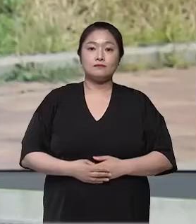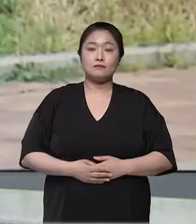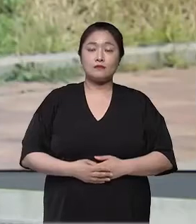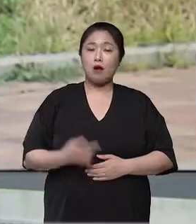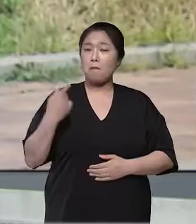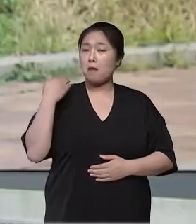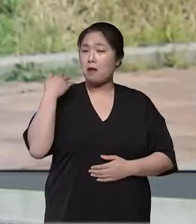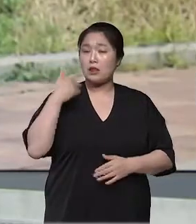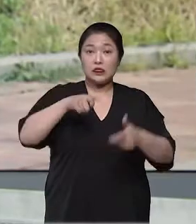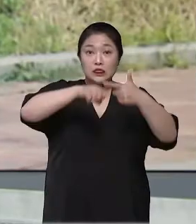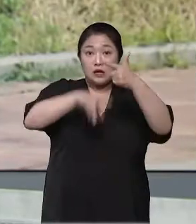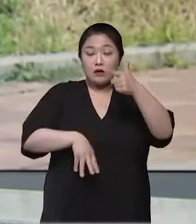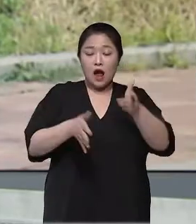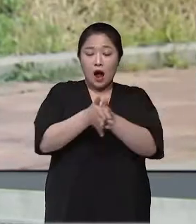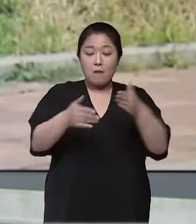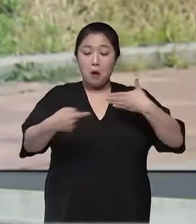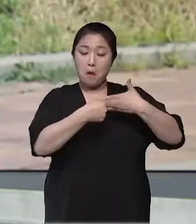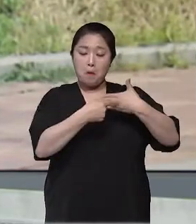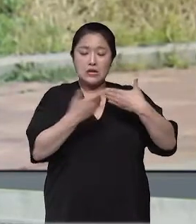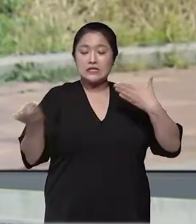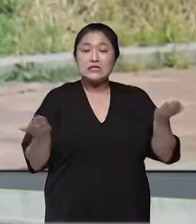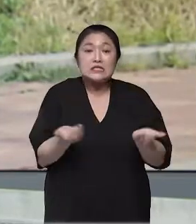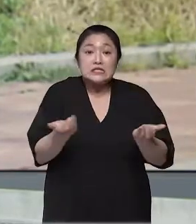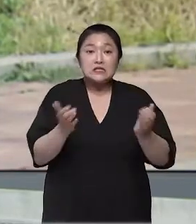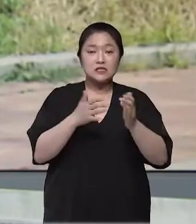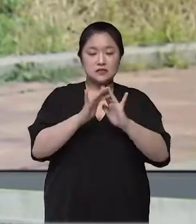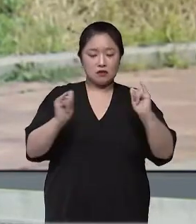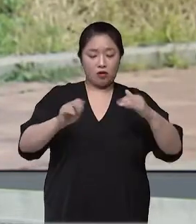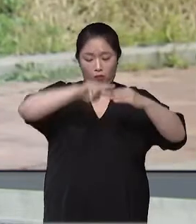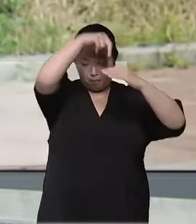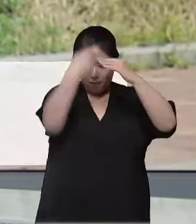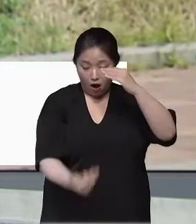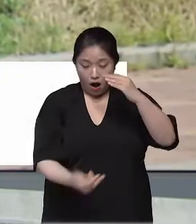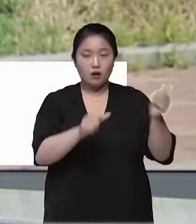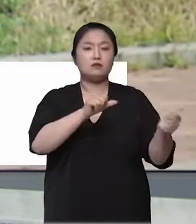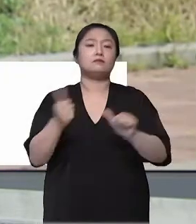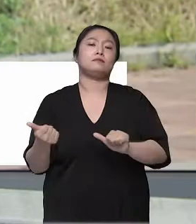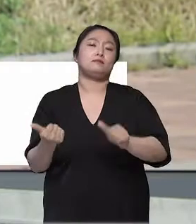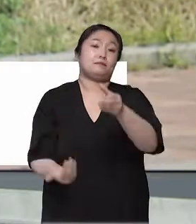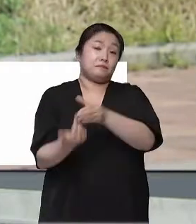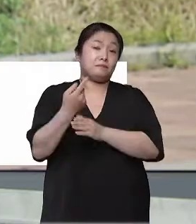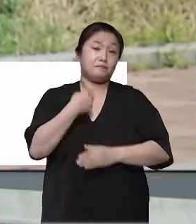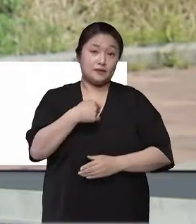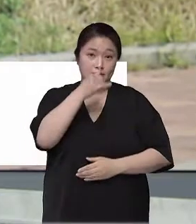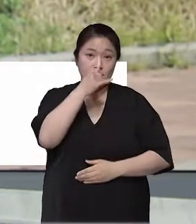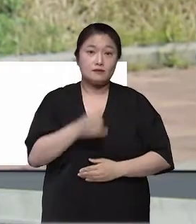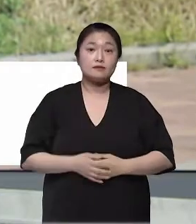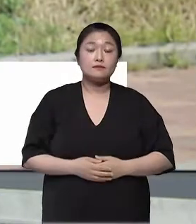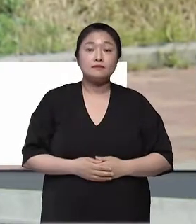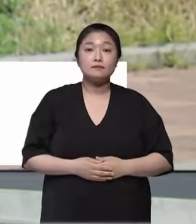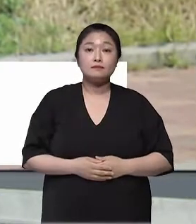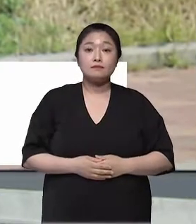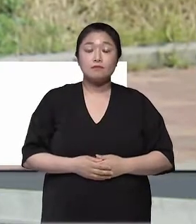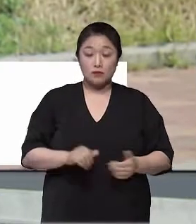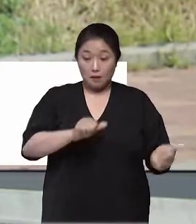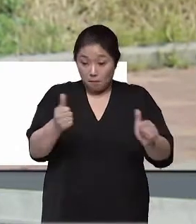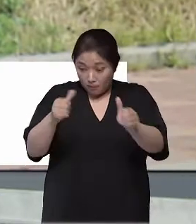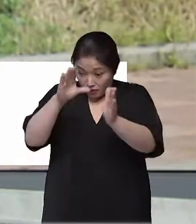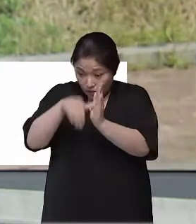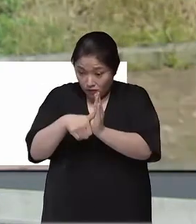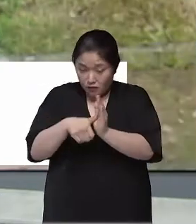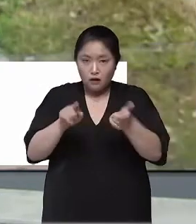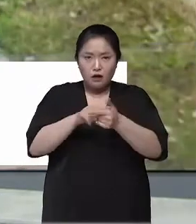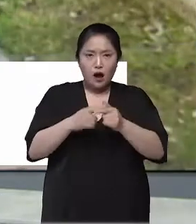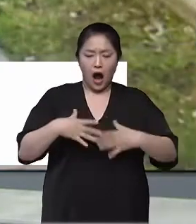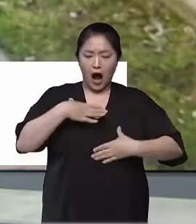얼마전 나주에 한 아파트 외벽 에서 작업을 하던 노동자가 추락해 숨지는 사고가 발생했습니다 사고 당시의